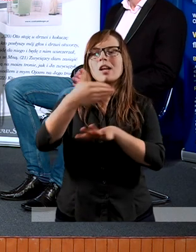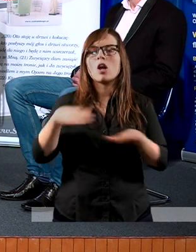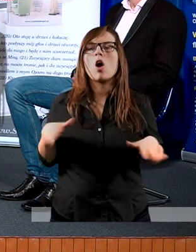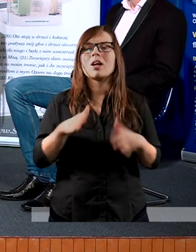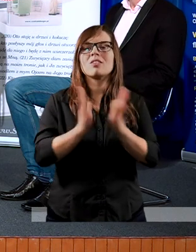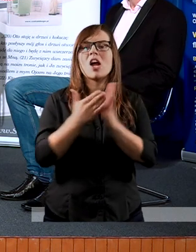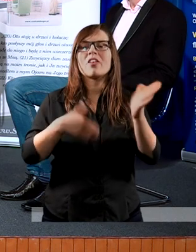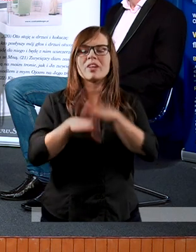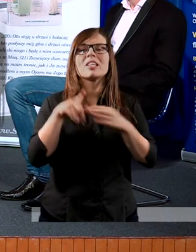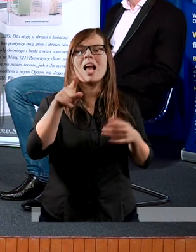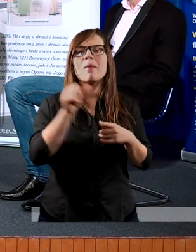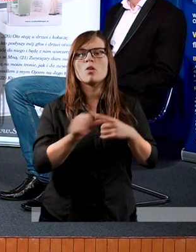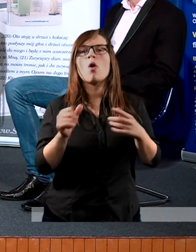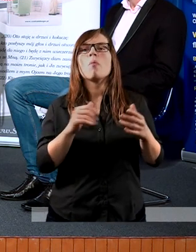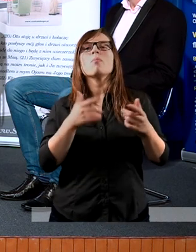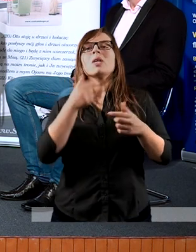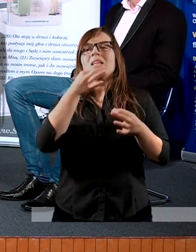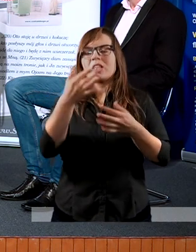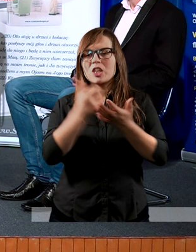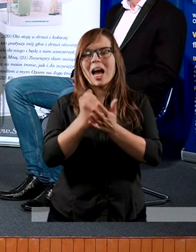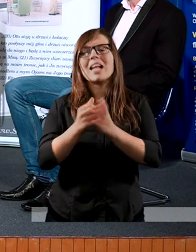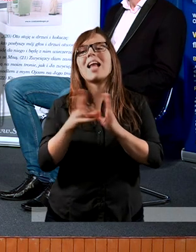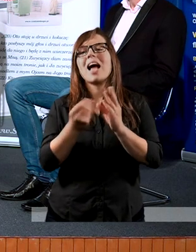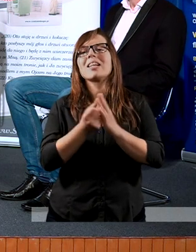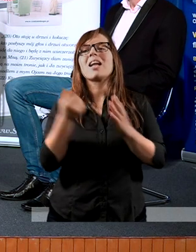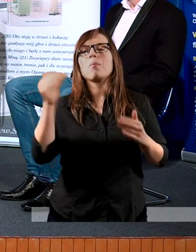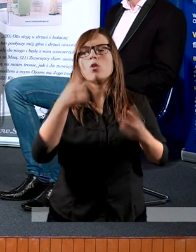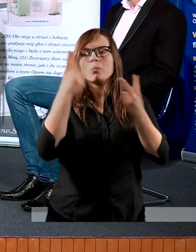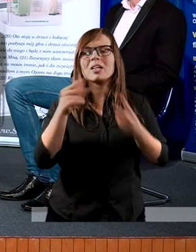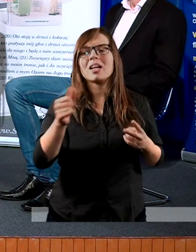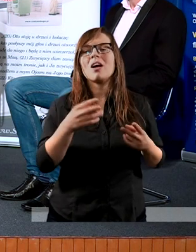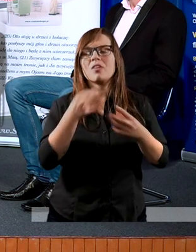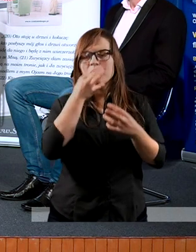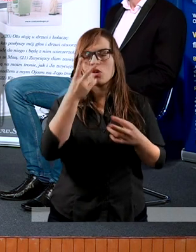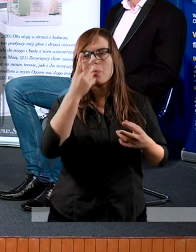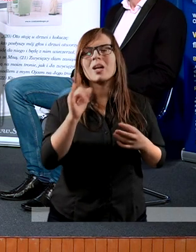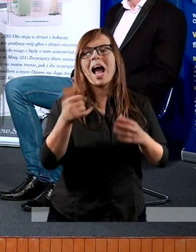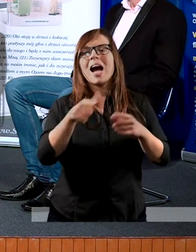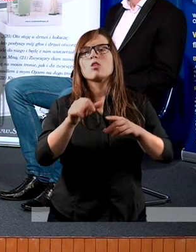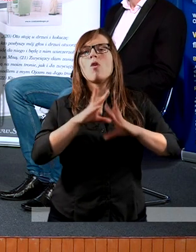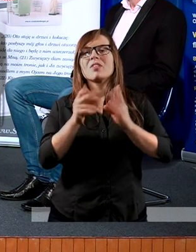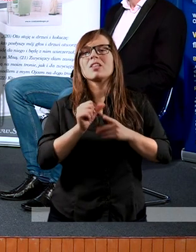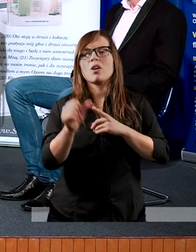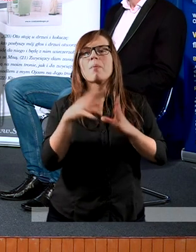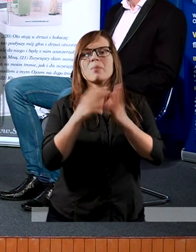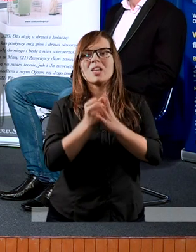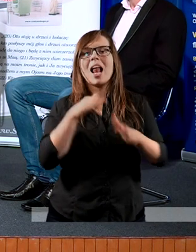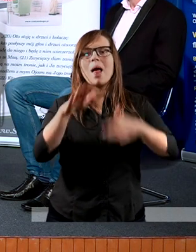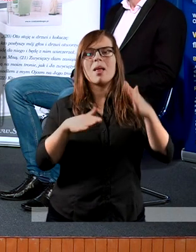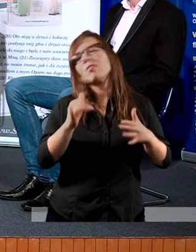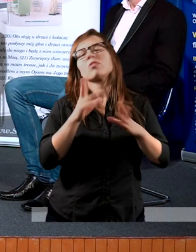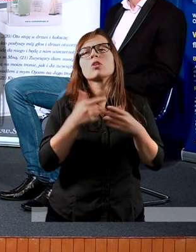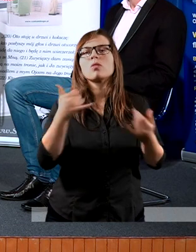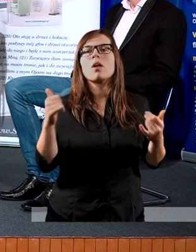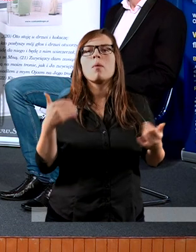rozdziału Księgi Wyjścia. Tam są przykazania, możesz sam przeczytać, zobaczyć i sięgnąć do historii, jak to te przykazania nasze